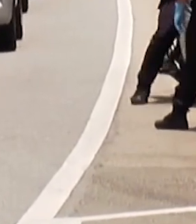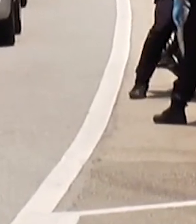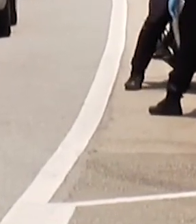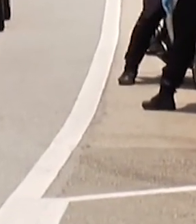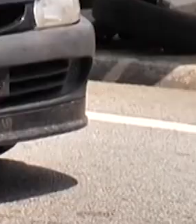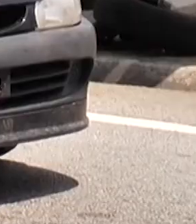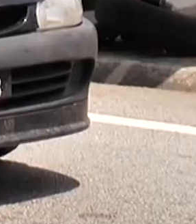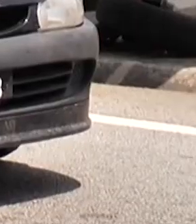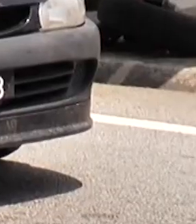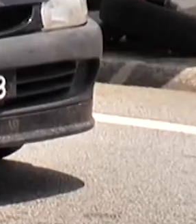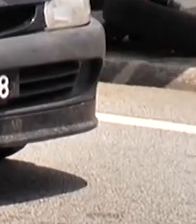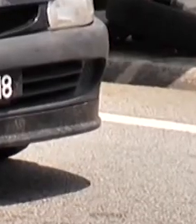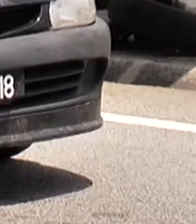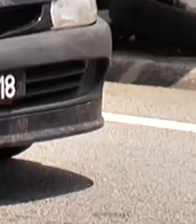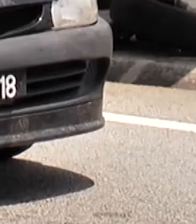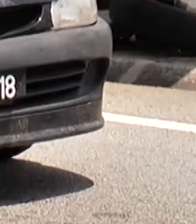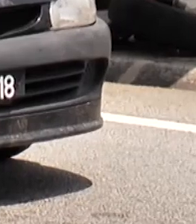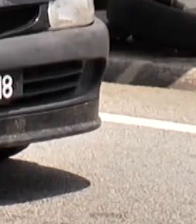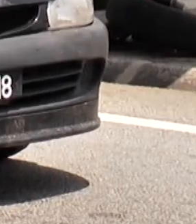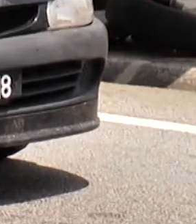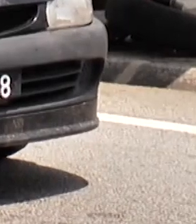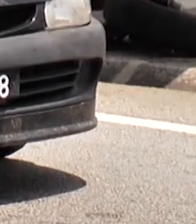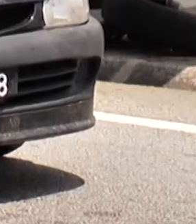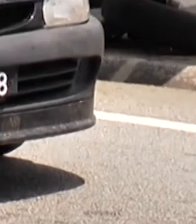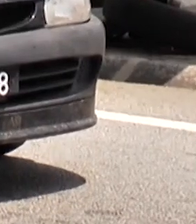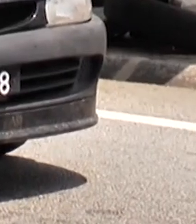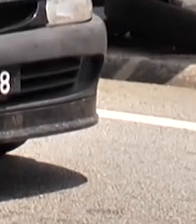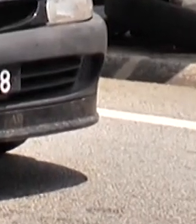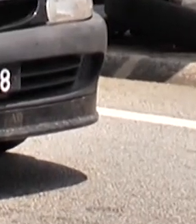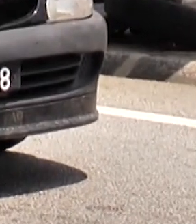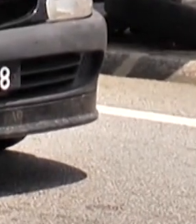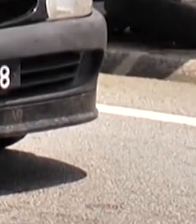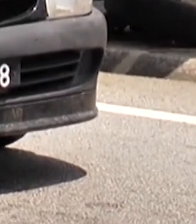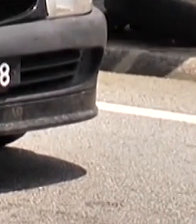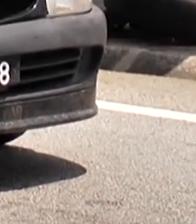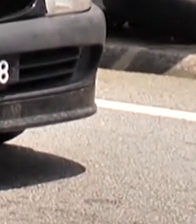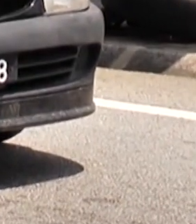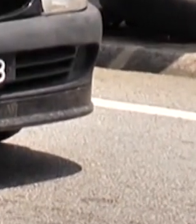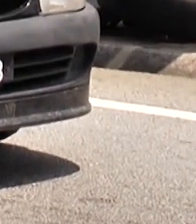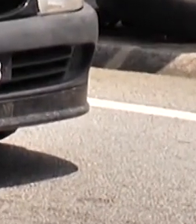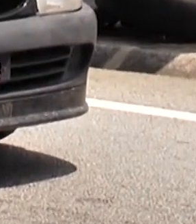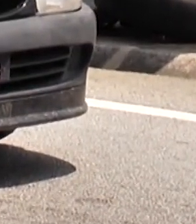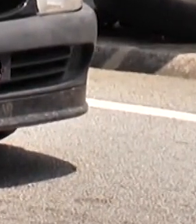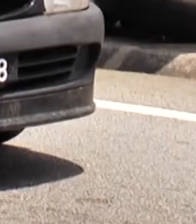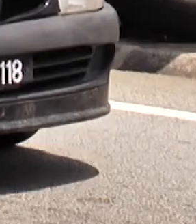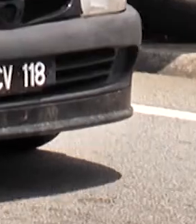jadi Adakah kerajaan akan meningkatkan lagi itu temui rondaan di kawasan kampung-kampung atau